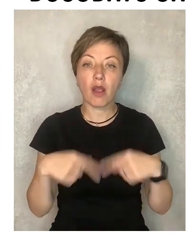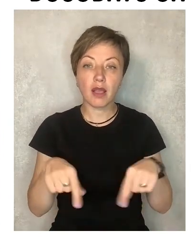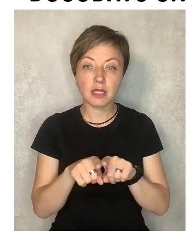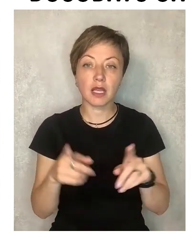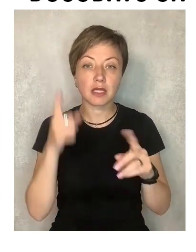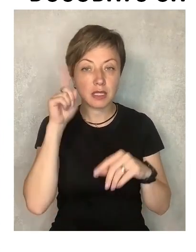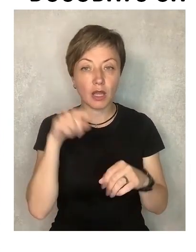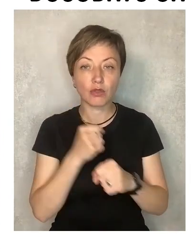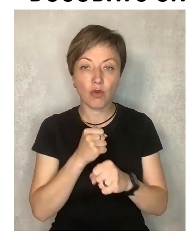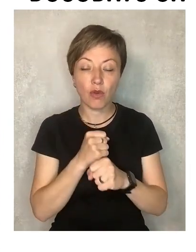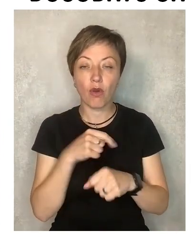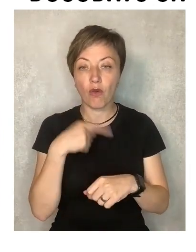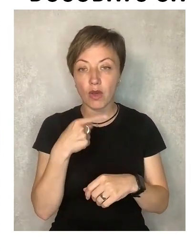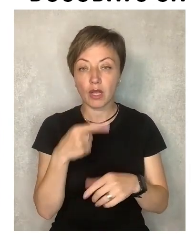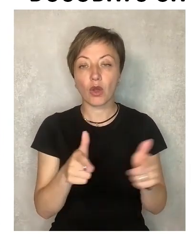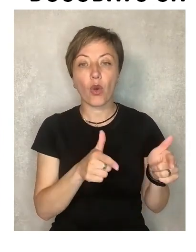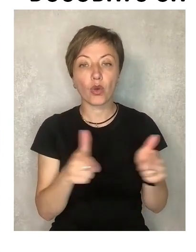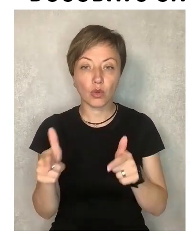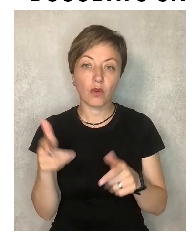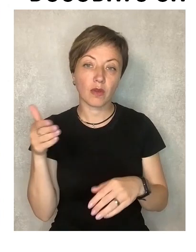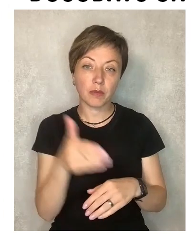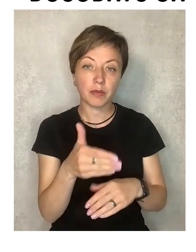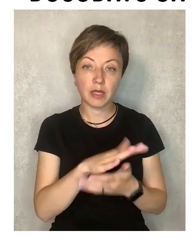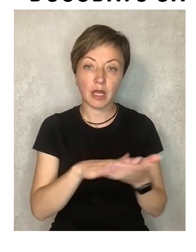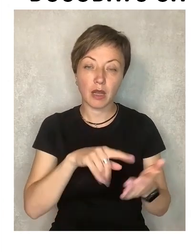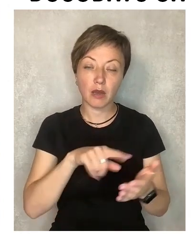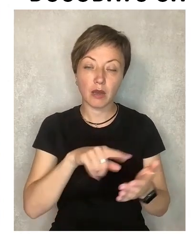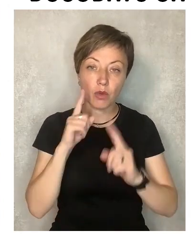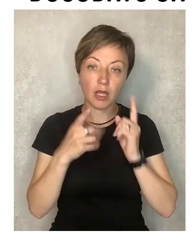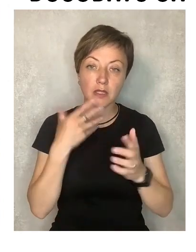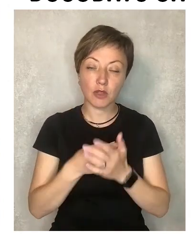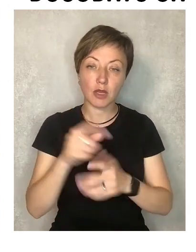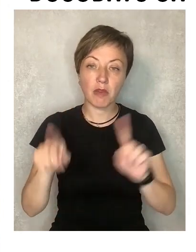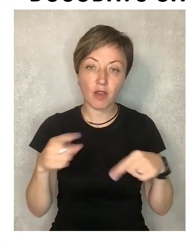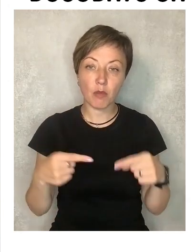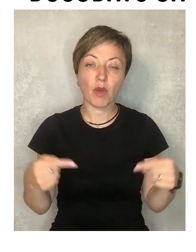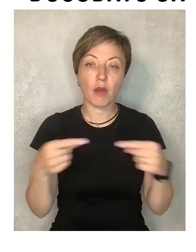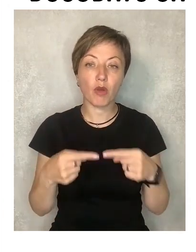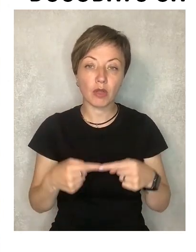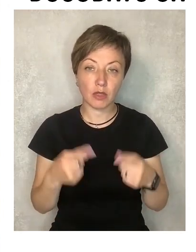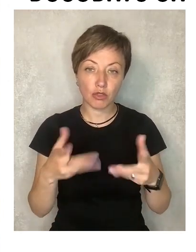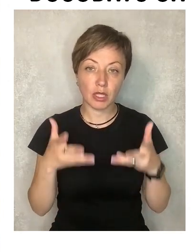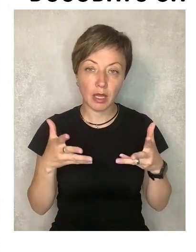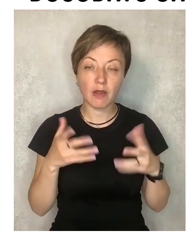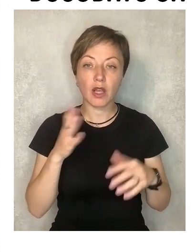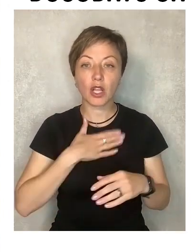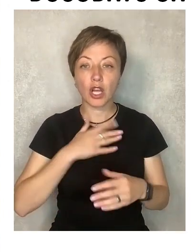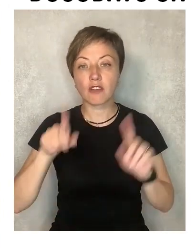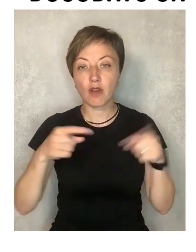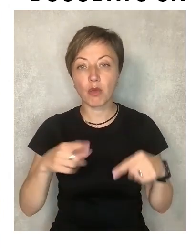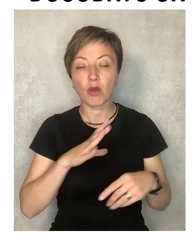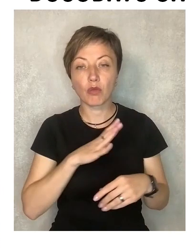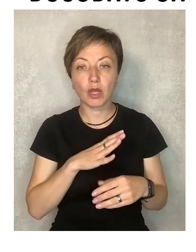І вони також готові піти далі в міську раду з своїми вимогами, конкретними, чіткими. Да? Тоді там наші вимоги були...